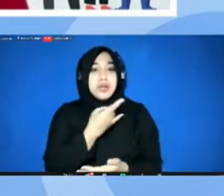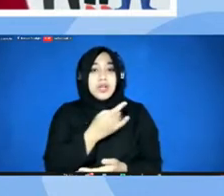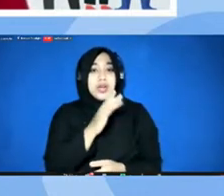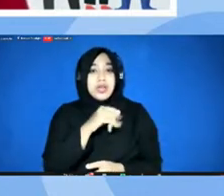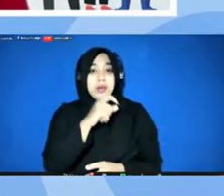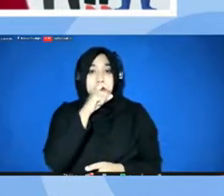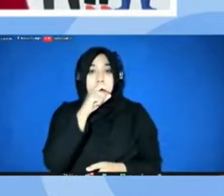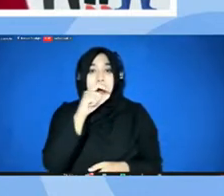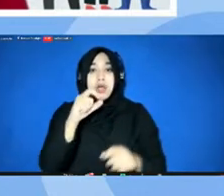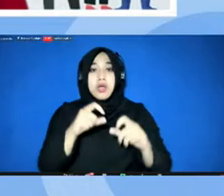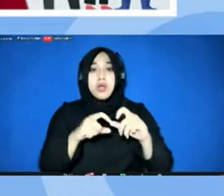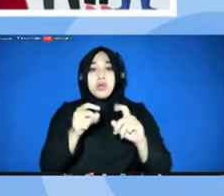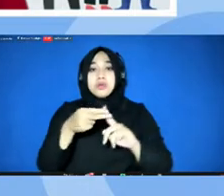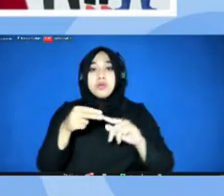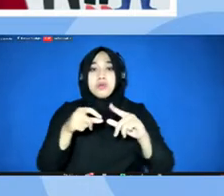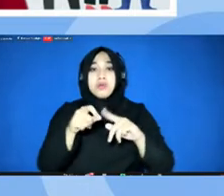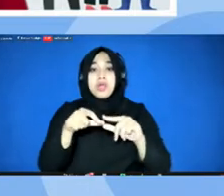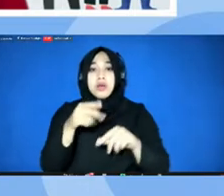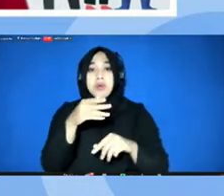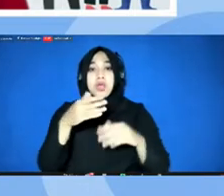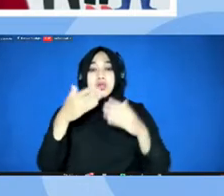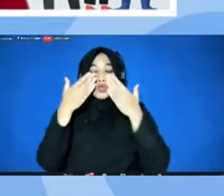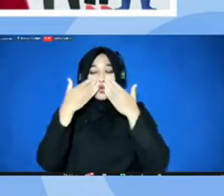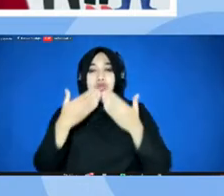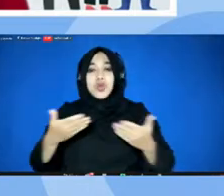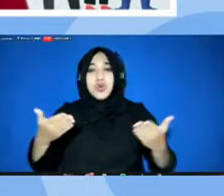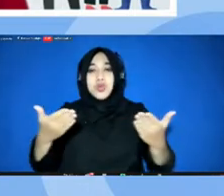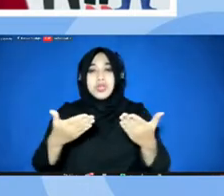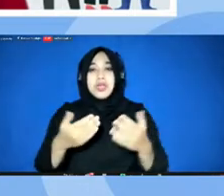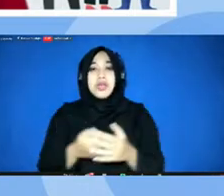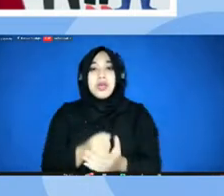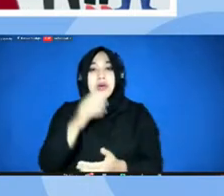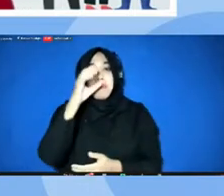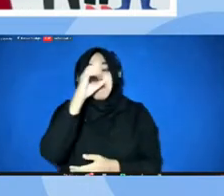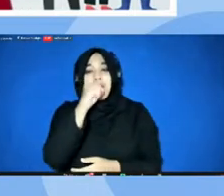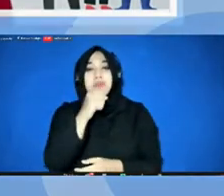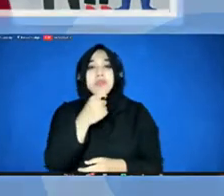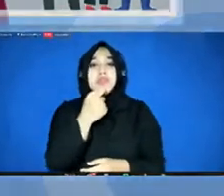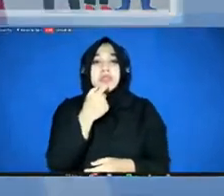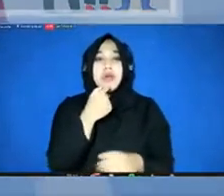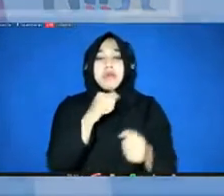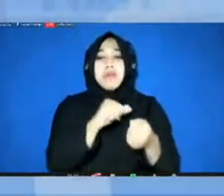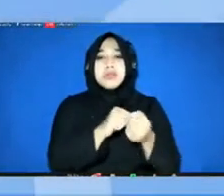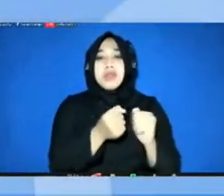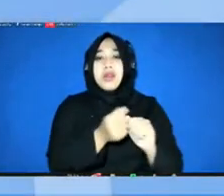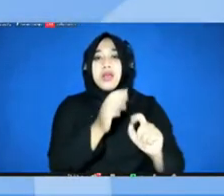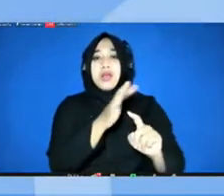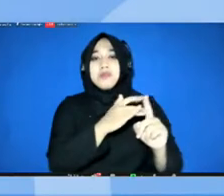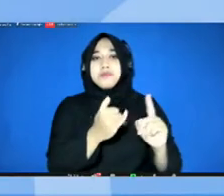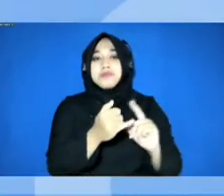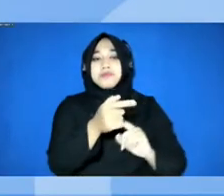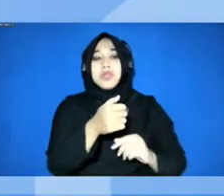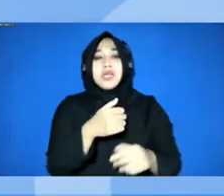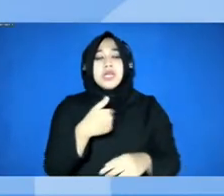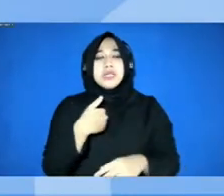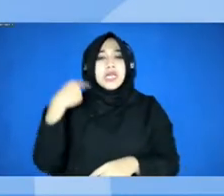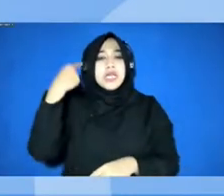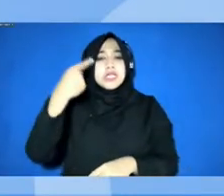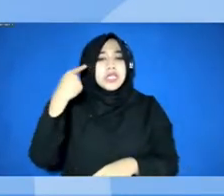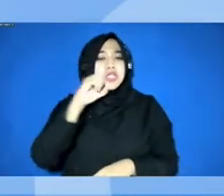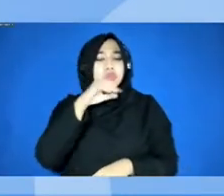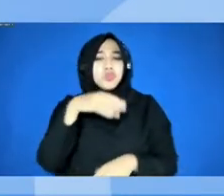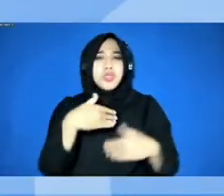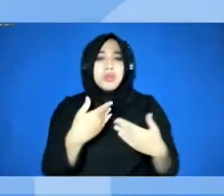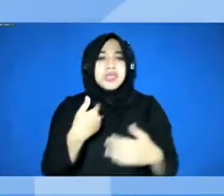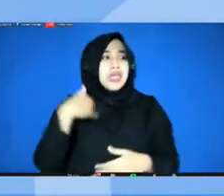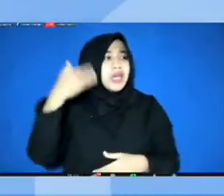Zulfikar karena beliau sosiologis ya, tapi juga saya rasa artinya paham public policy juga gitu. Bahwa ada, saya sering menyebut ini nggak